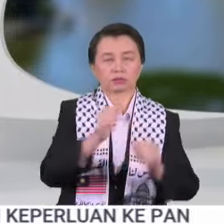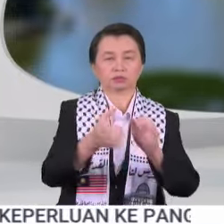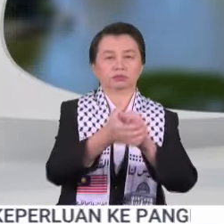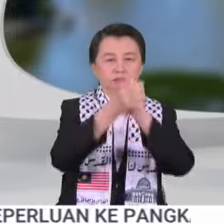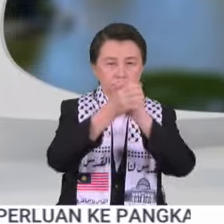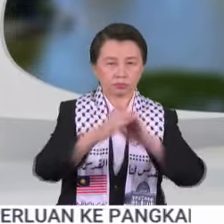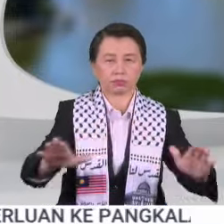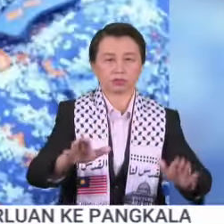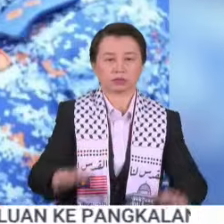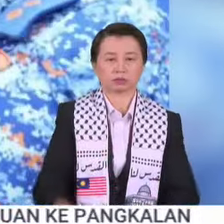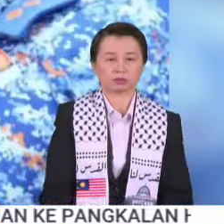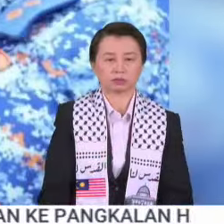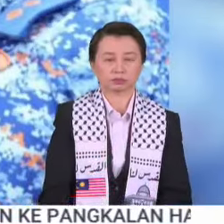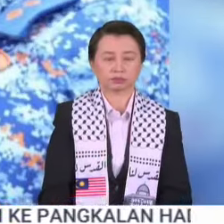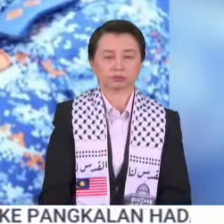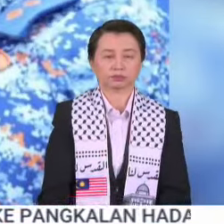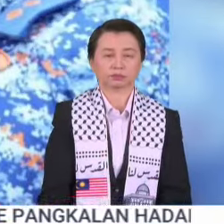menyelamat.